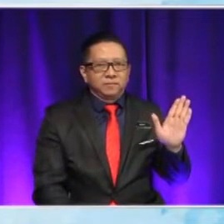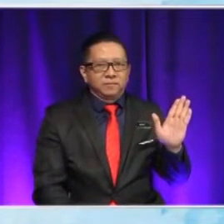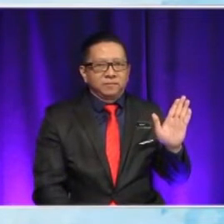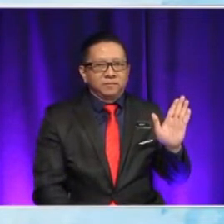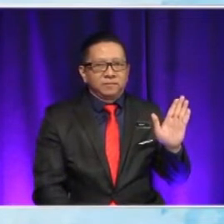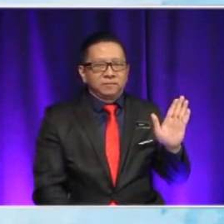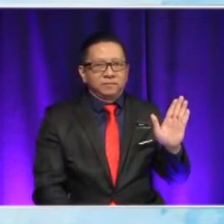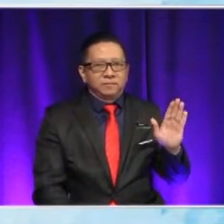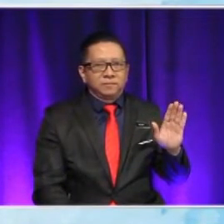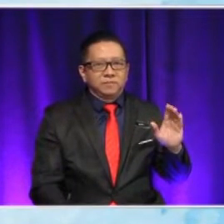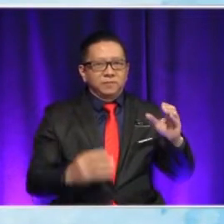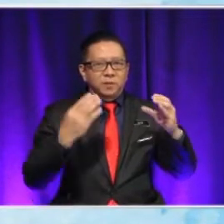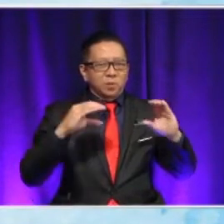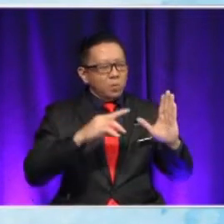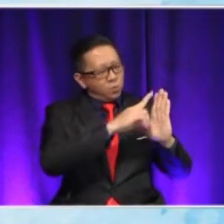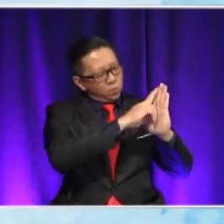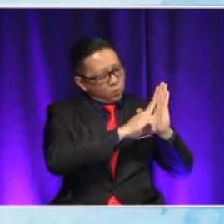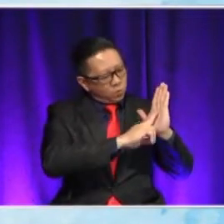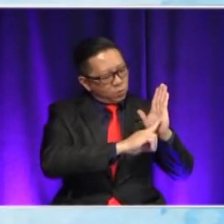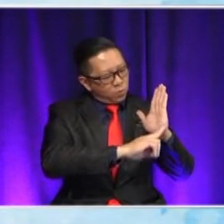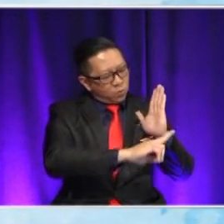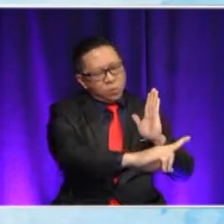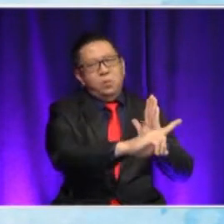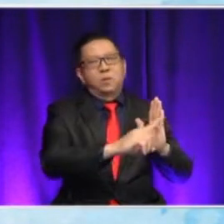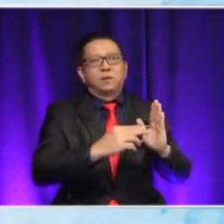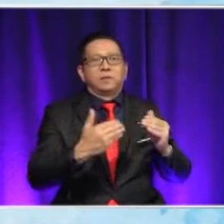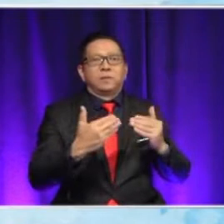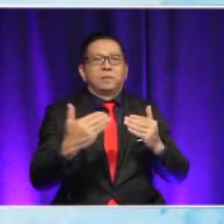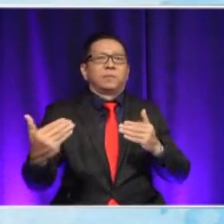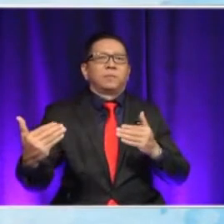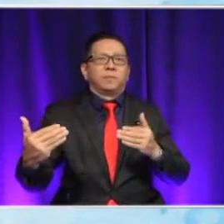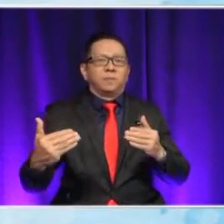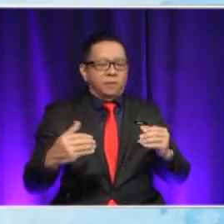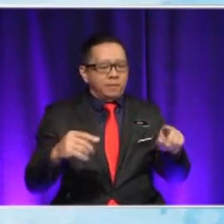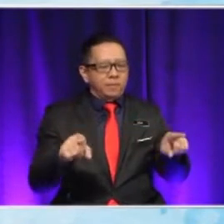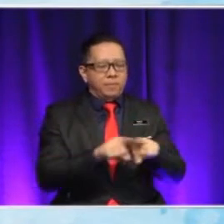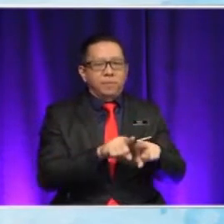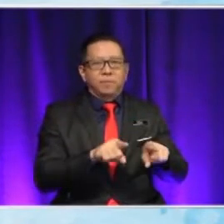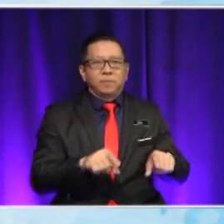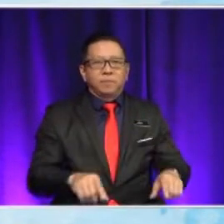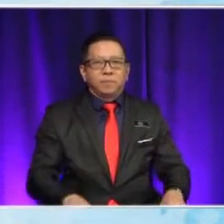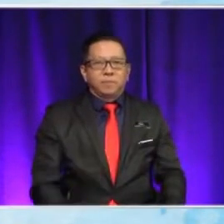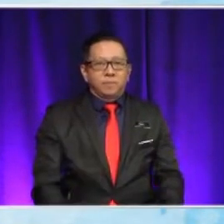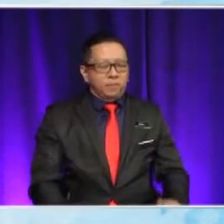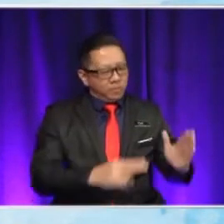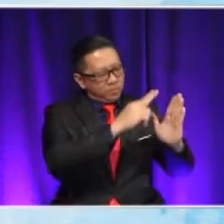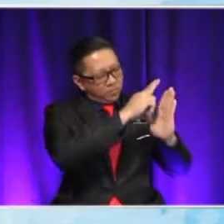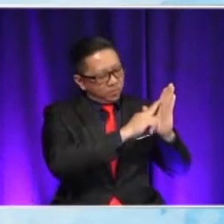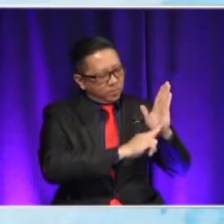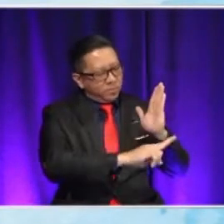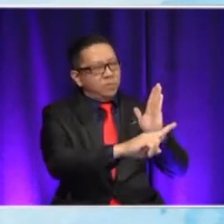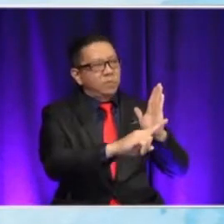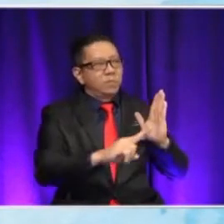inventaris sampai ke negeri Syam bahwa masing-masing tuh oke oke baru yang dipegangnya sampai habis sebetulnya